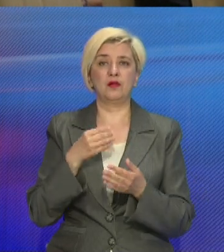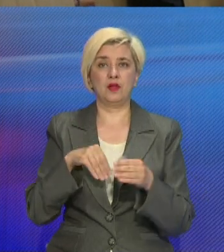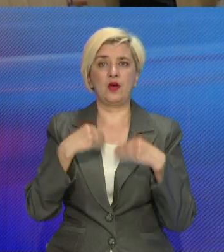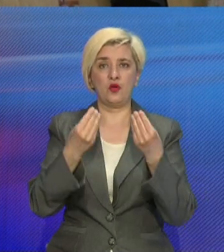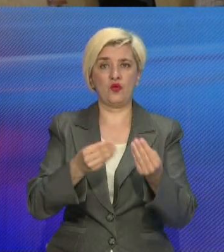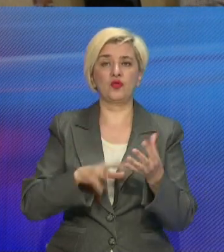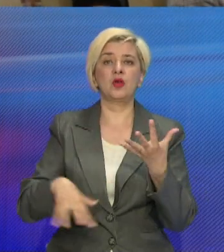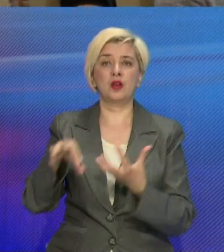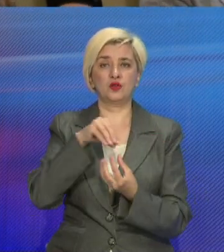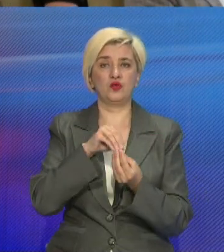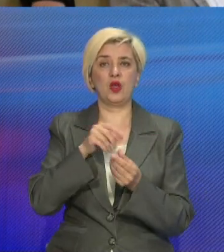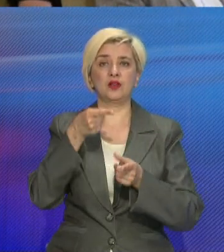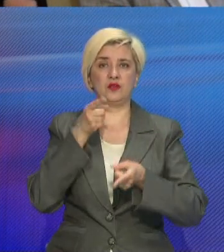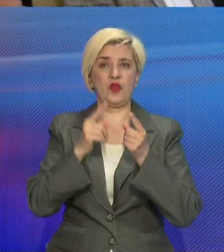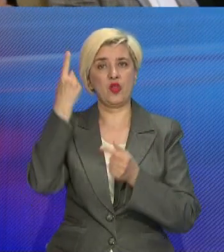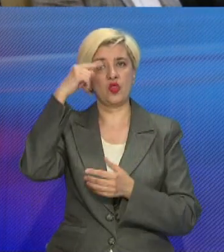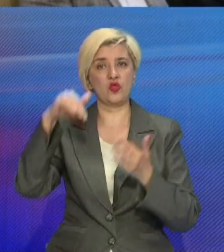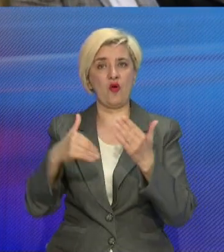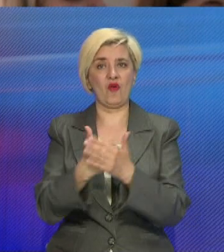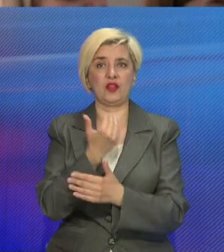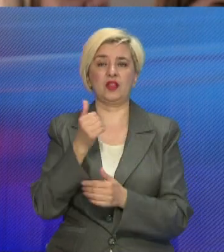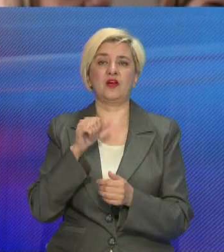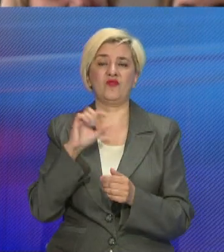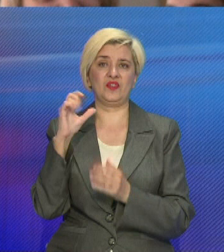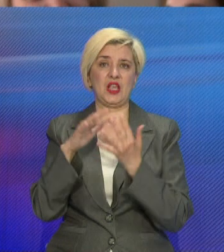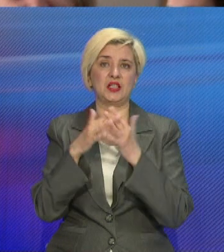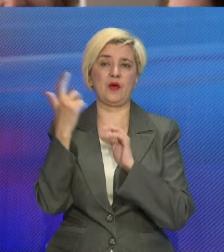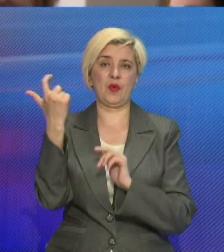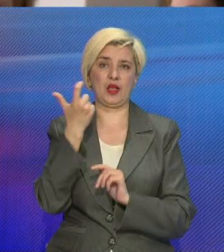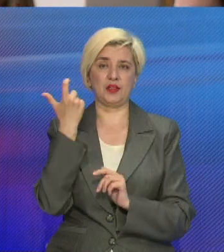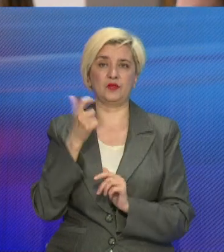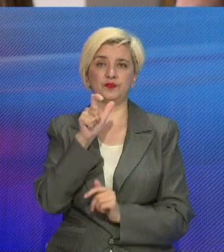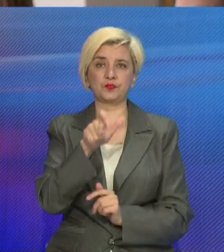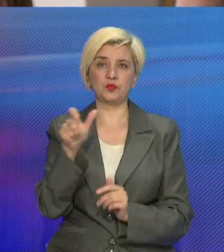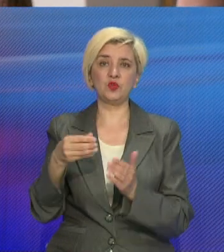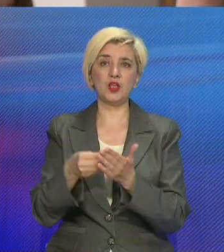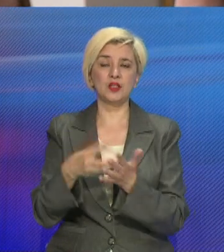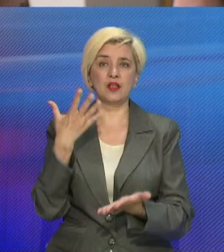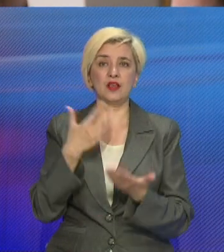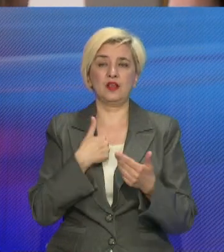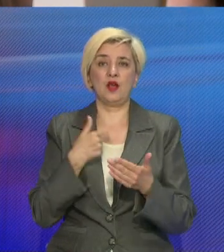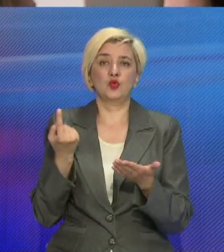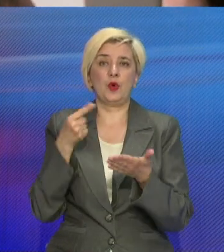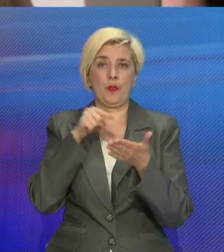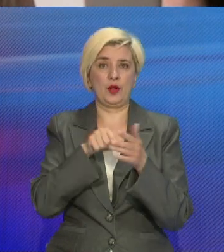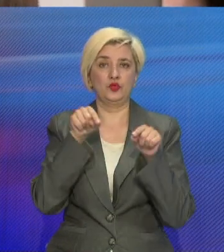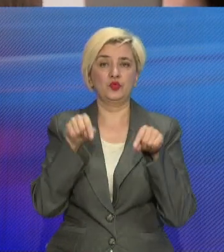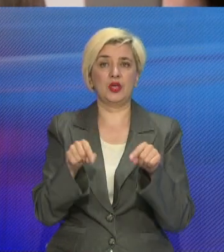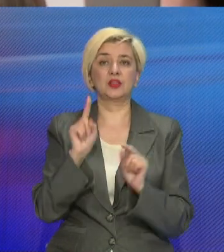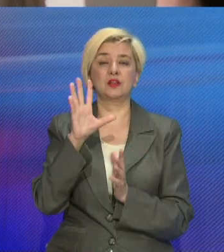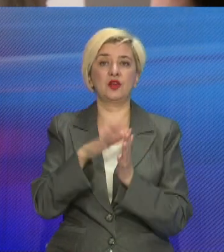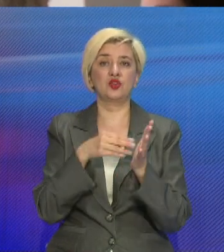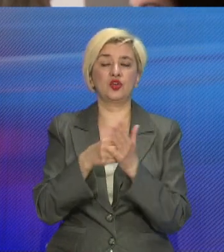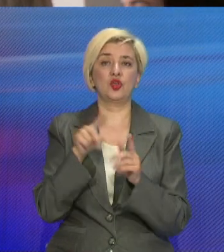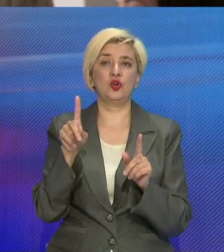новатор у сельскохозяйственной сферы сярод запрошенных. Люди ценят, если я сюда попал, значит, что-то сделал в жизни, ну, точнее, не